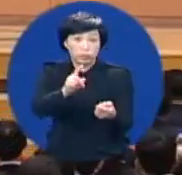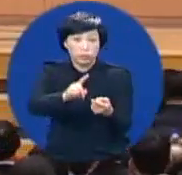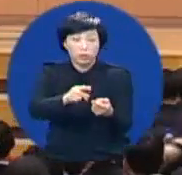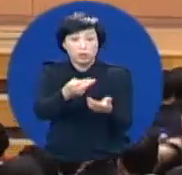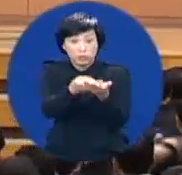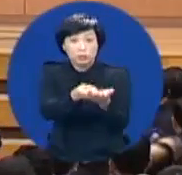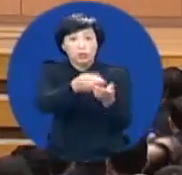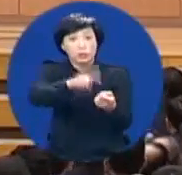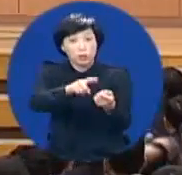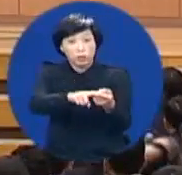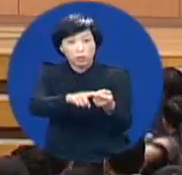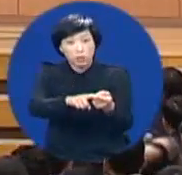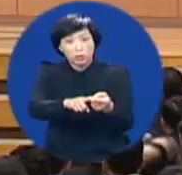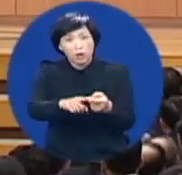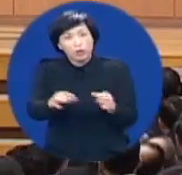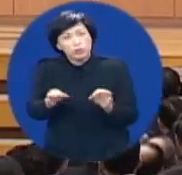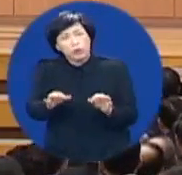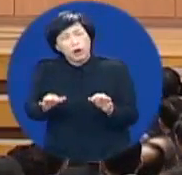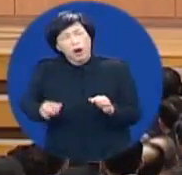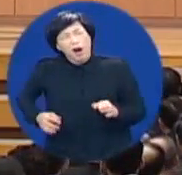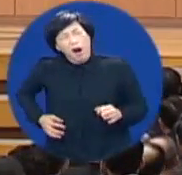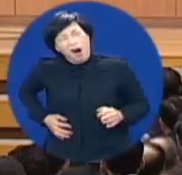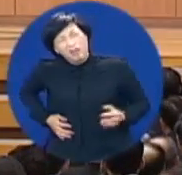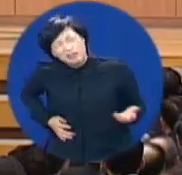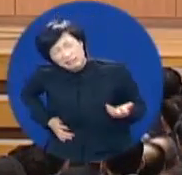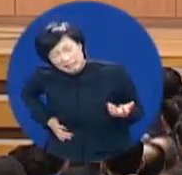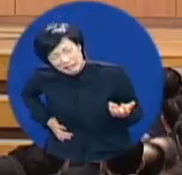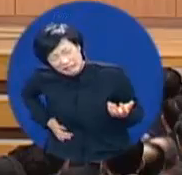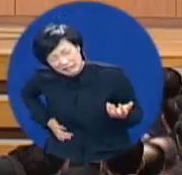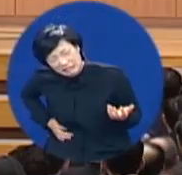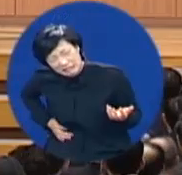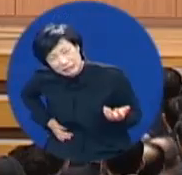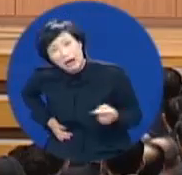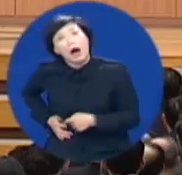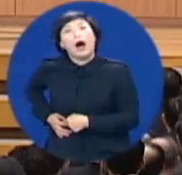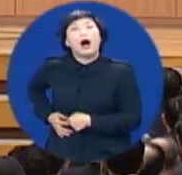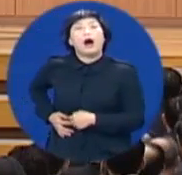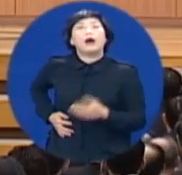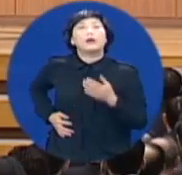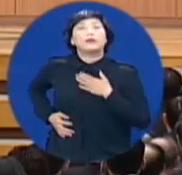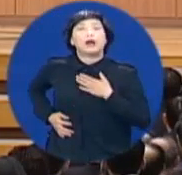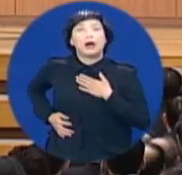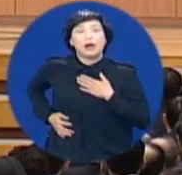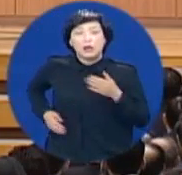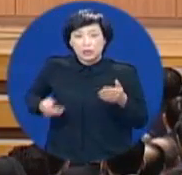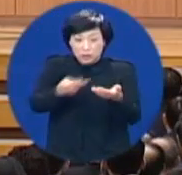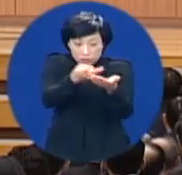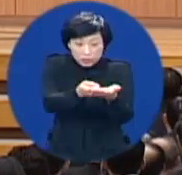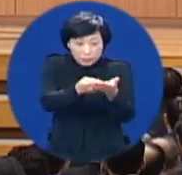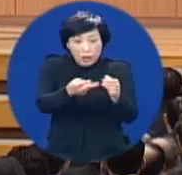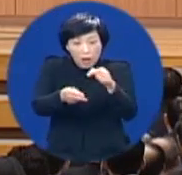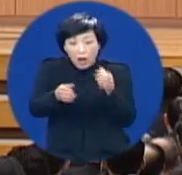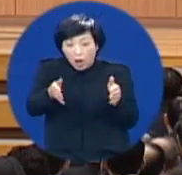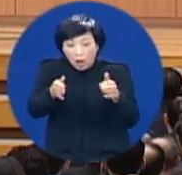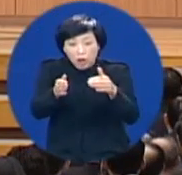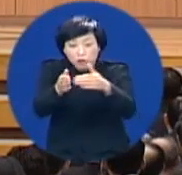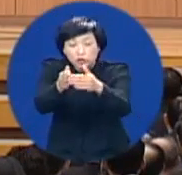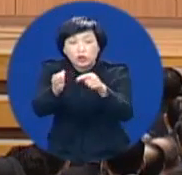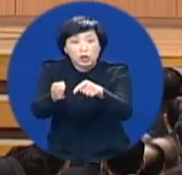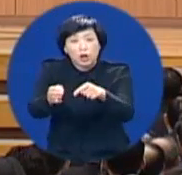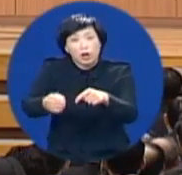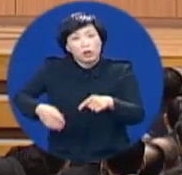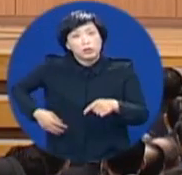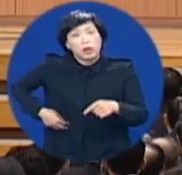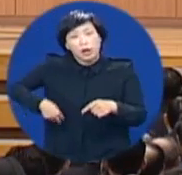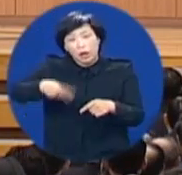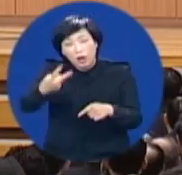없어요. 조금 있으니까 내 갈비가 부러졌더라고. 침대 마우리에 걸려가지고 얼마나 아픈지